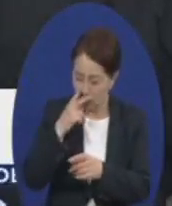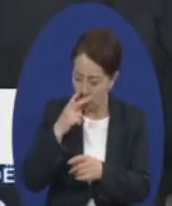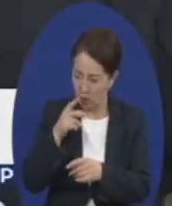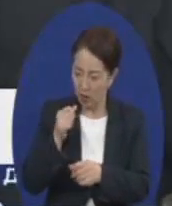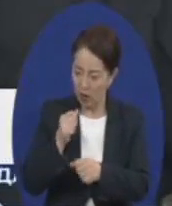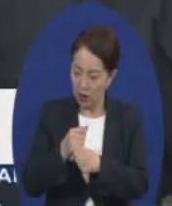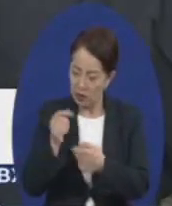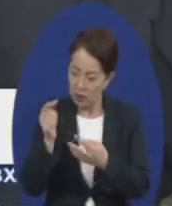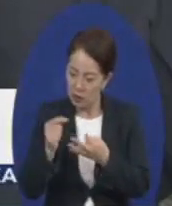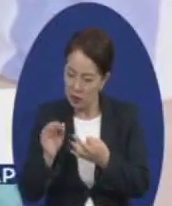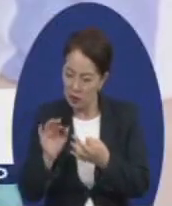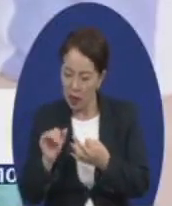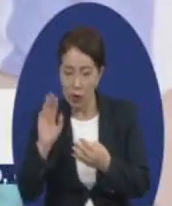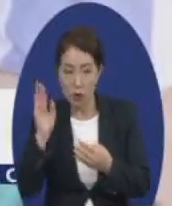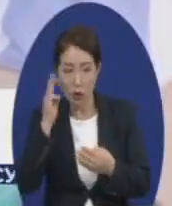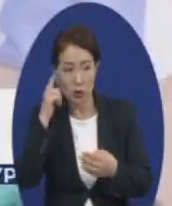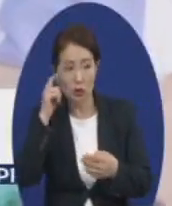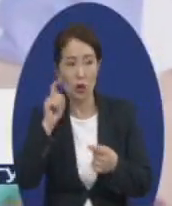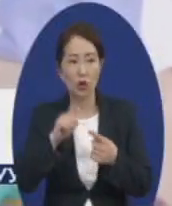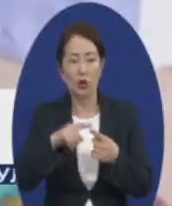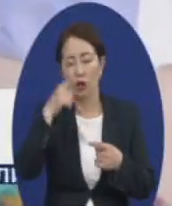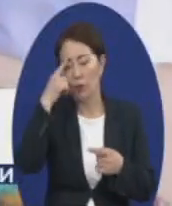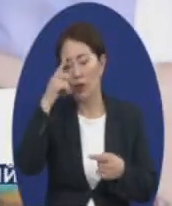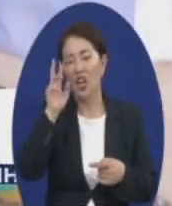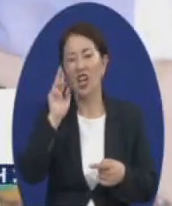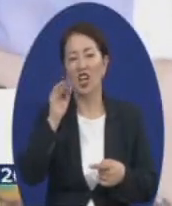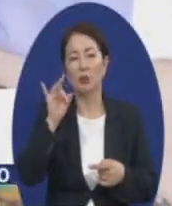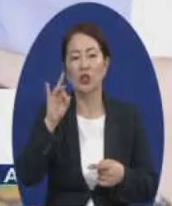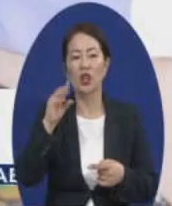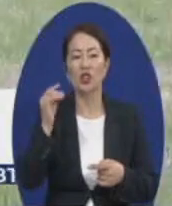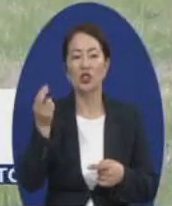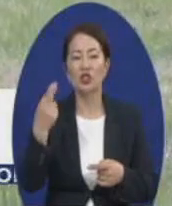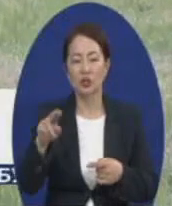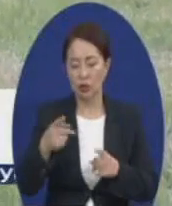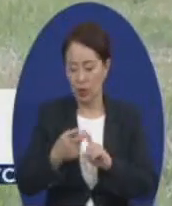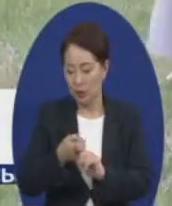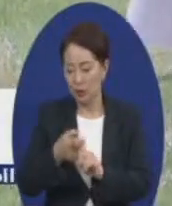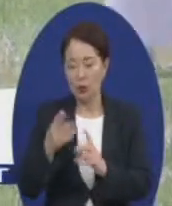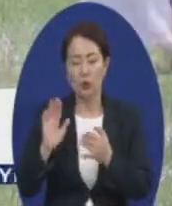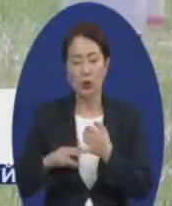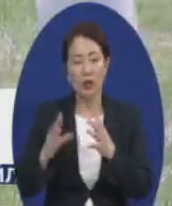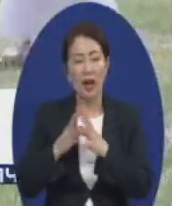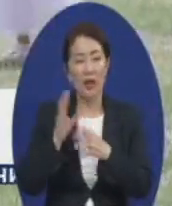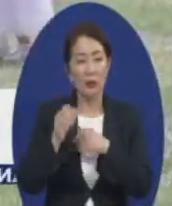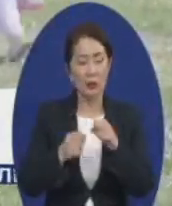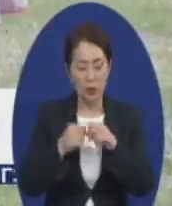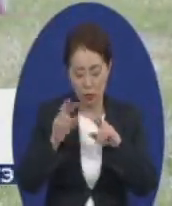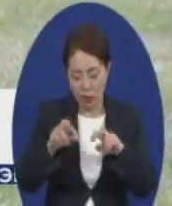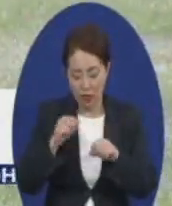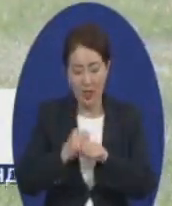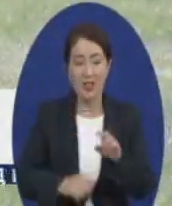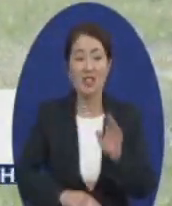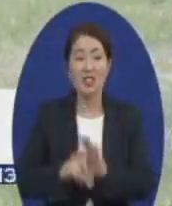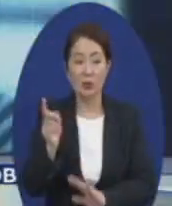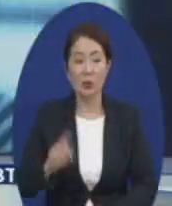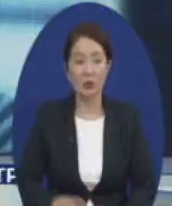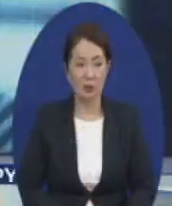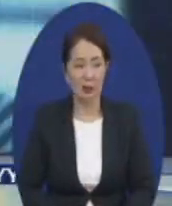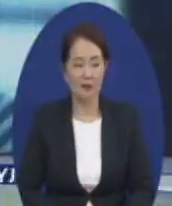цаашид их ажлын чиглэлийг тодорхойлох зорилгоор Монголын криминологчдын холбоотой хамтран сүүлийн 10 жилийн судалгааны ажлыг хэлүүлжээ.